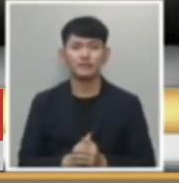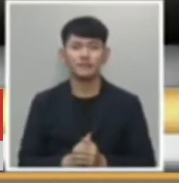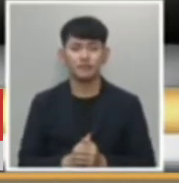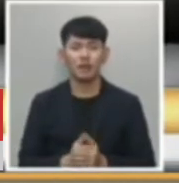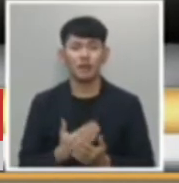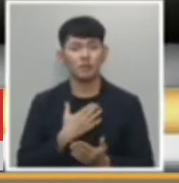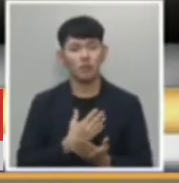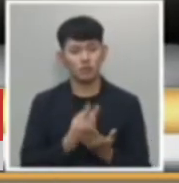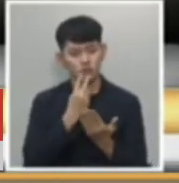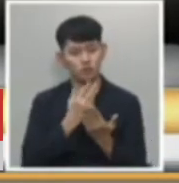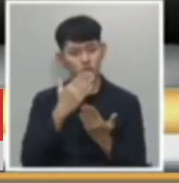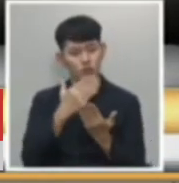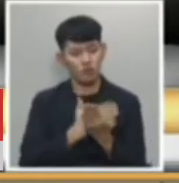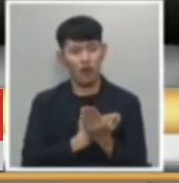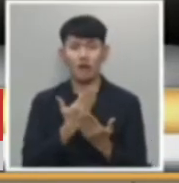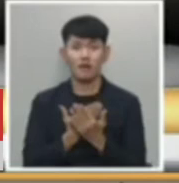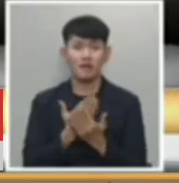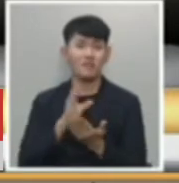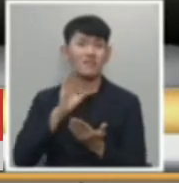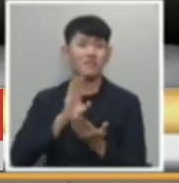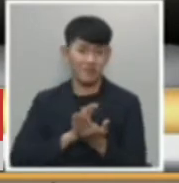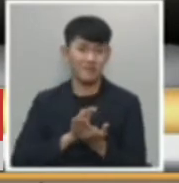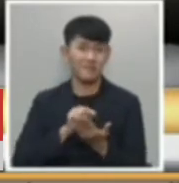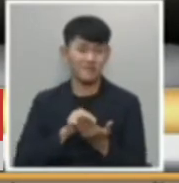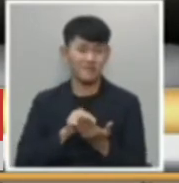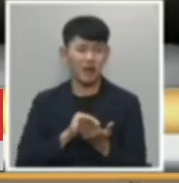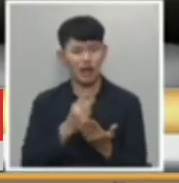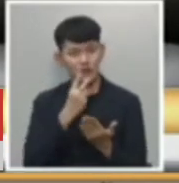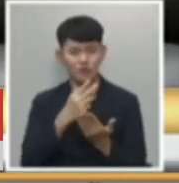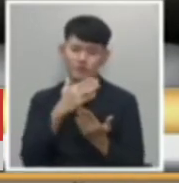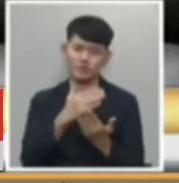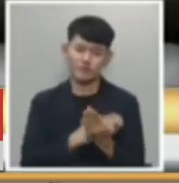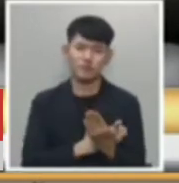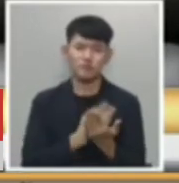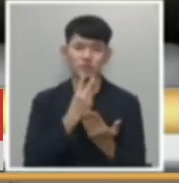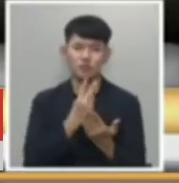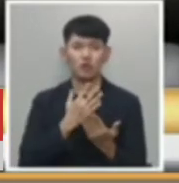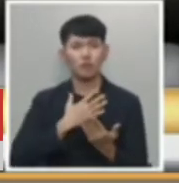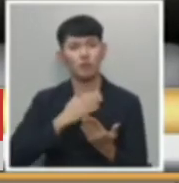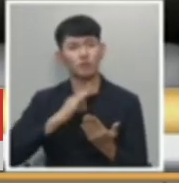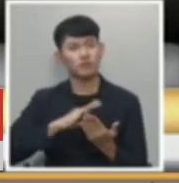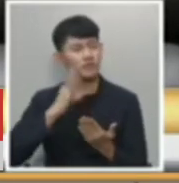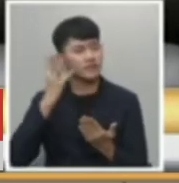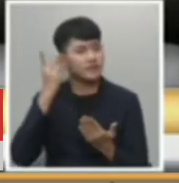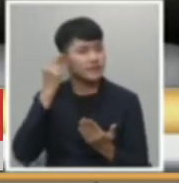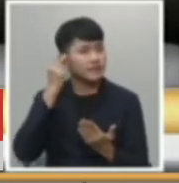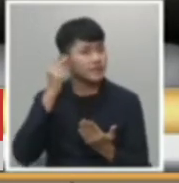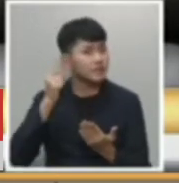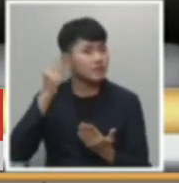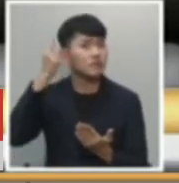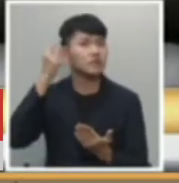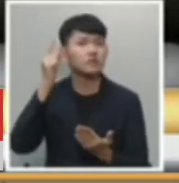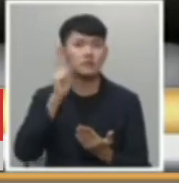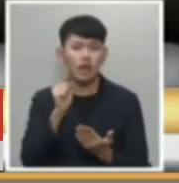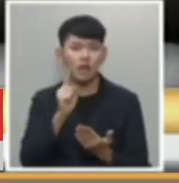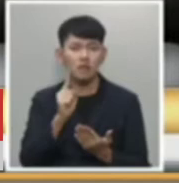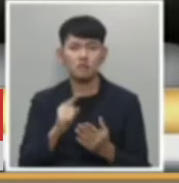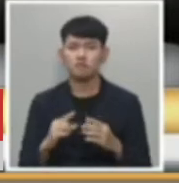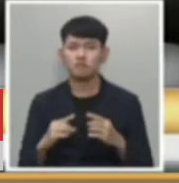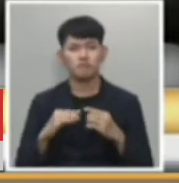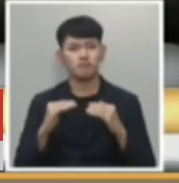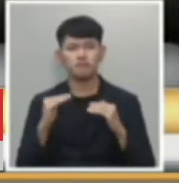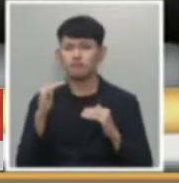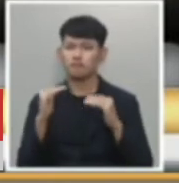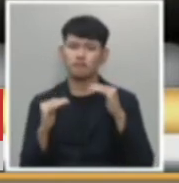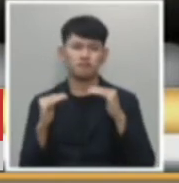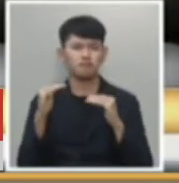มดูนะครับงบประมาณฉบับนี้เนี่ยผมดูแล้วก็เกิดความคิดขึ้นมาคือเรื่องของความไม่สมดุลนะฮะไม่สมดุ